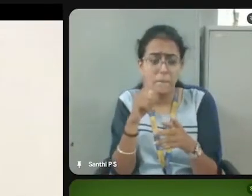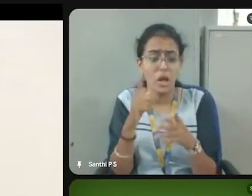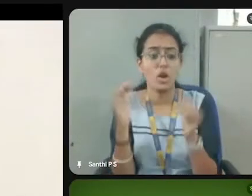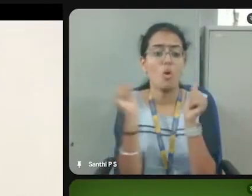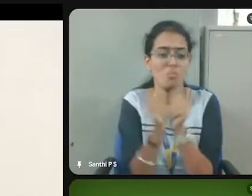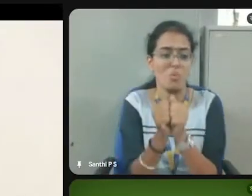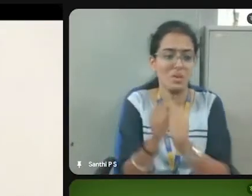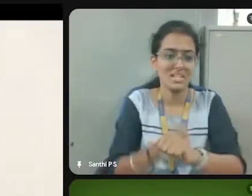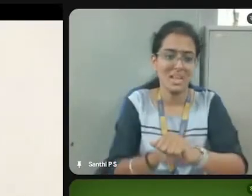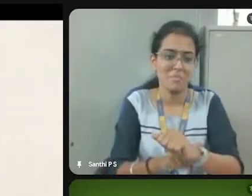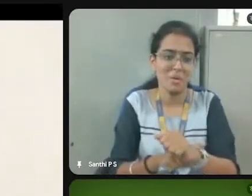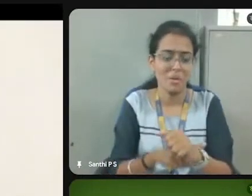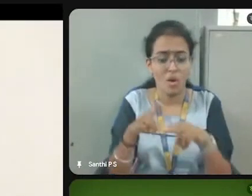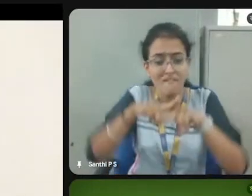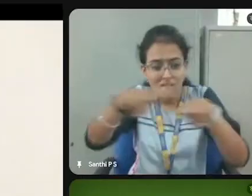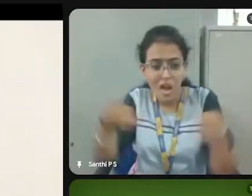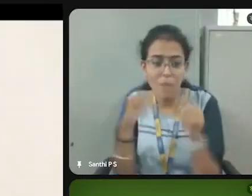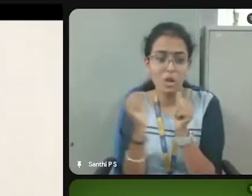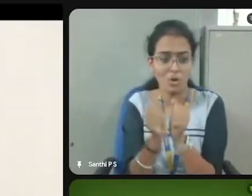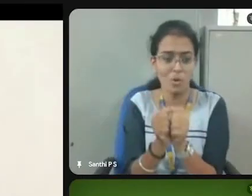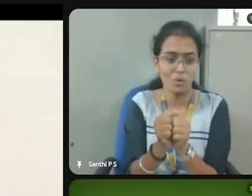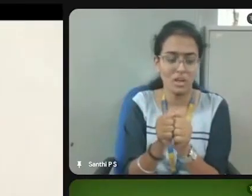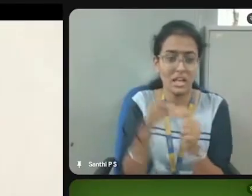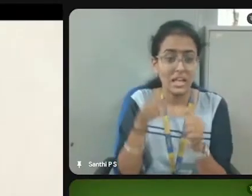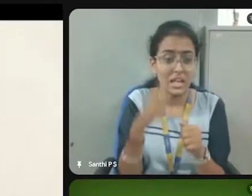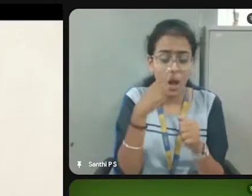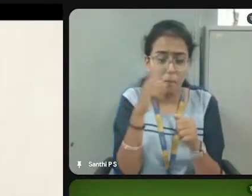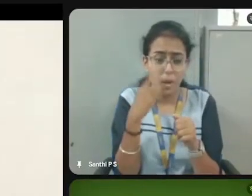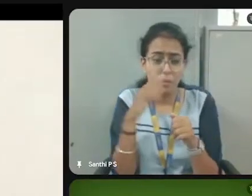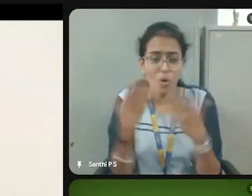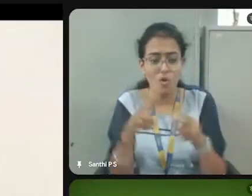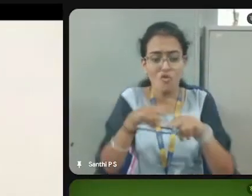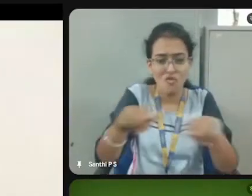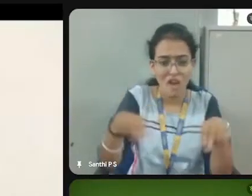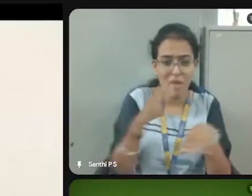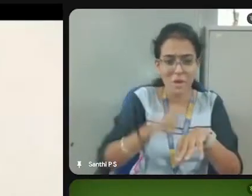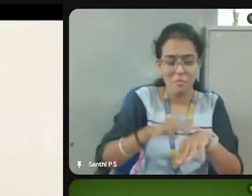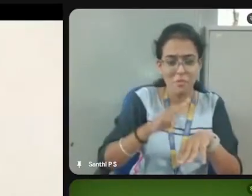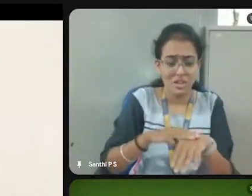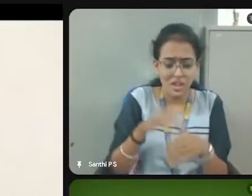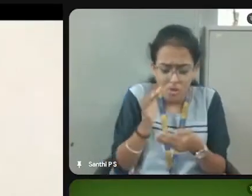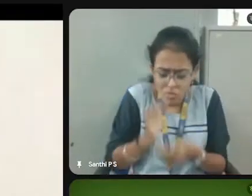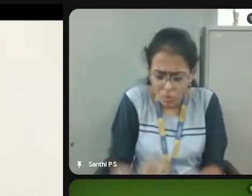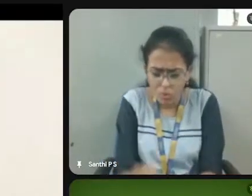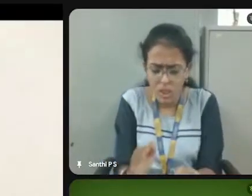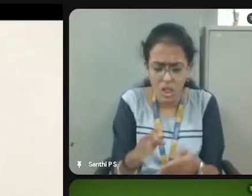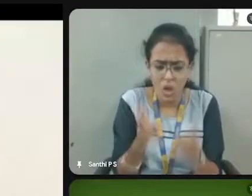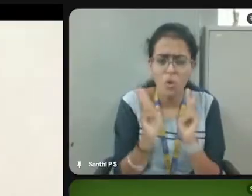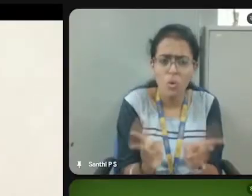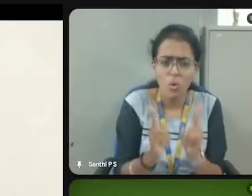രക്ഷകർത്താക്കളുടെ കൂടെയോ കുടുംബാംഗങ്ങളുടെ കൂടെയോ ആവാം. അപ്പോൾ ഈ രക്ഷകർത്താക്കളാവട്ടെ കുടുംബാംഗങ്ങളാവട്ടെ ഈ കുട്ടി സാധാരണ